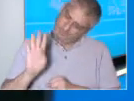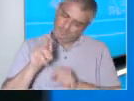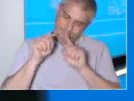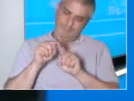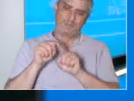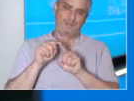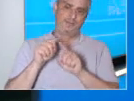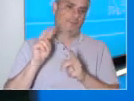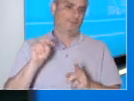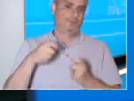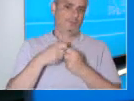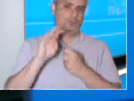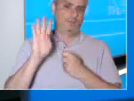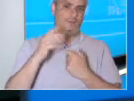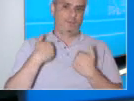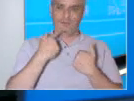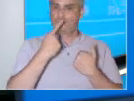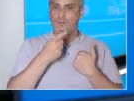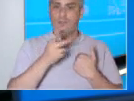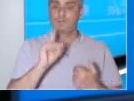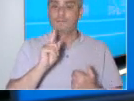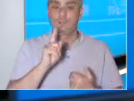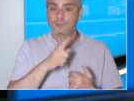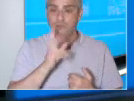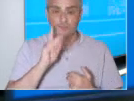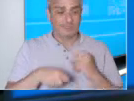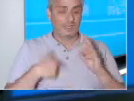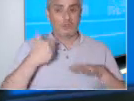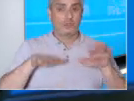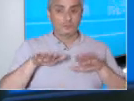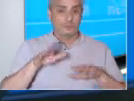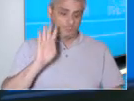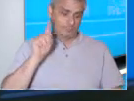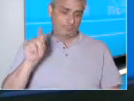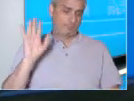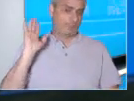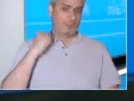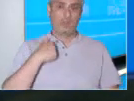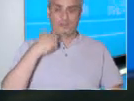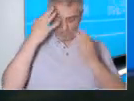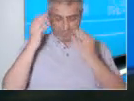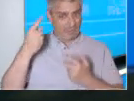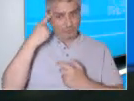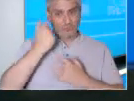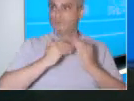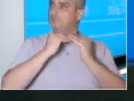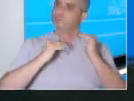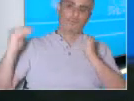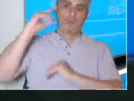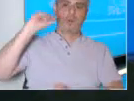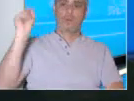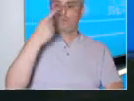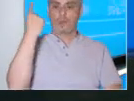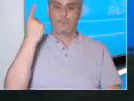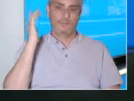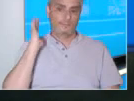זה בעניין נתניהו. אגב, אני כבר אומר לכם, שמי שצריך להיות ראש ממשלת ישראל זה באמת נתניהו. אני מעריך אותו, אני חושב שהוא ליגה מעל כולם. יש